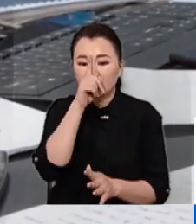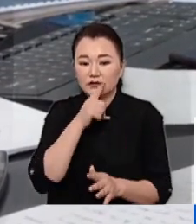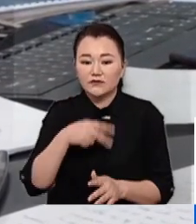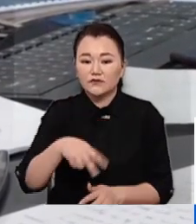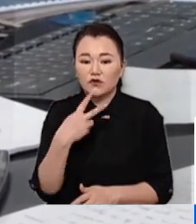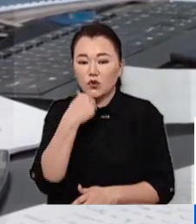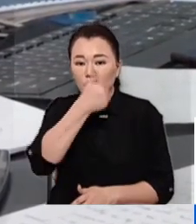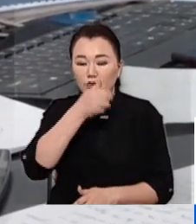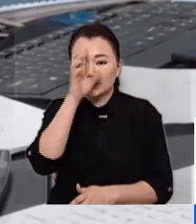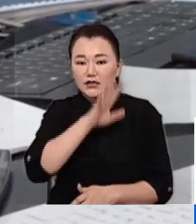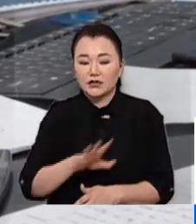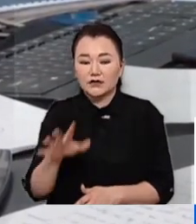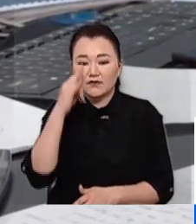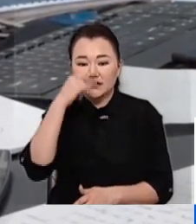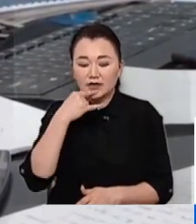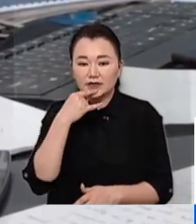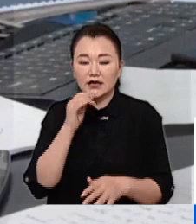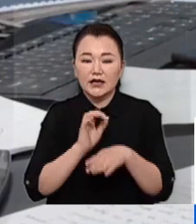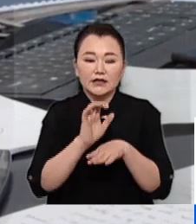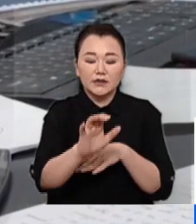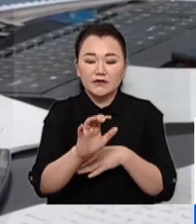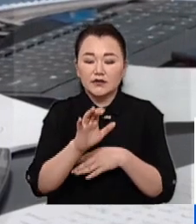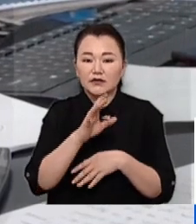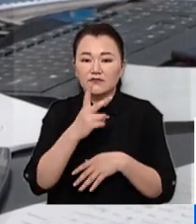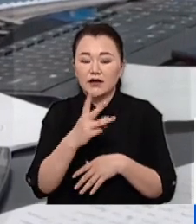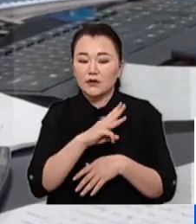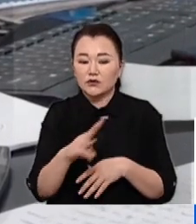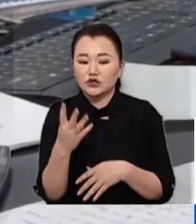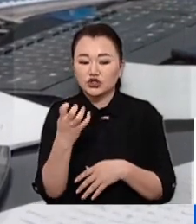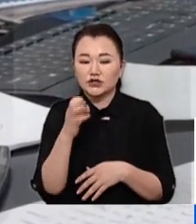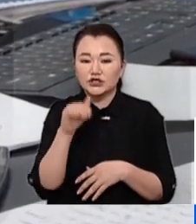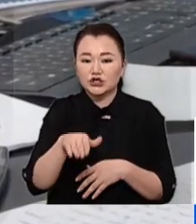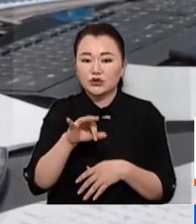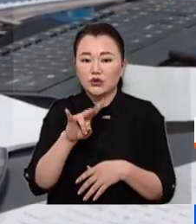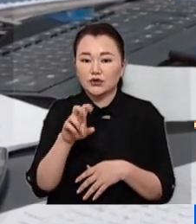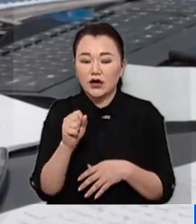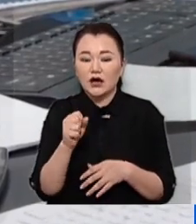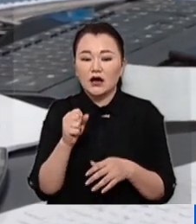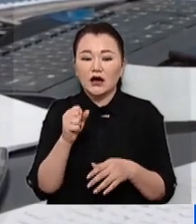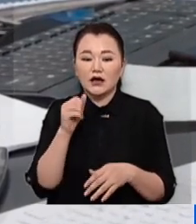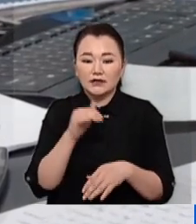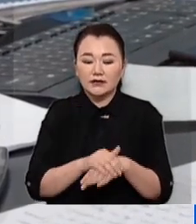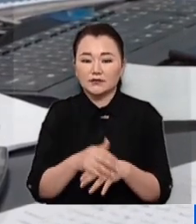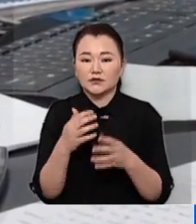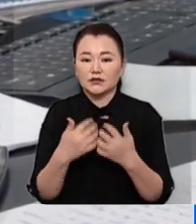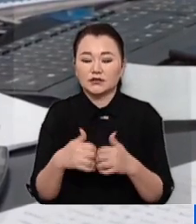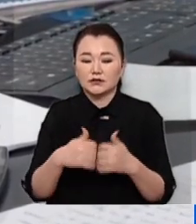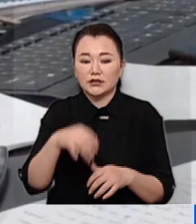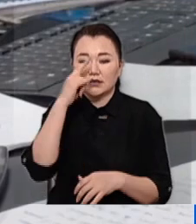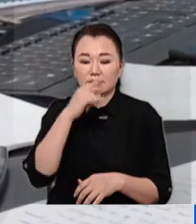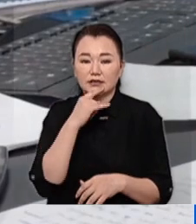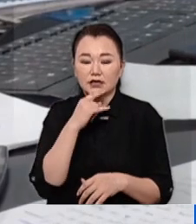года в Казахстан отправлено 2 миллиона 400 тысяч тонн, а по данным статистики